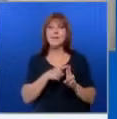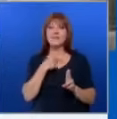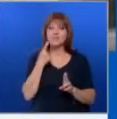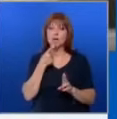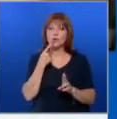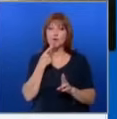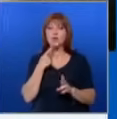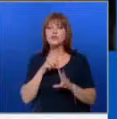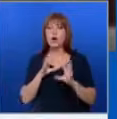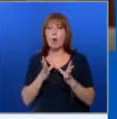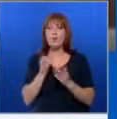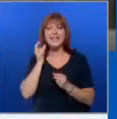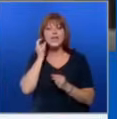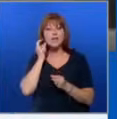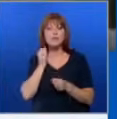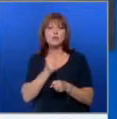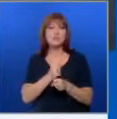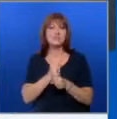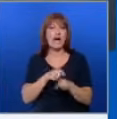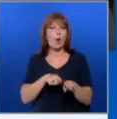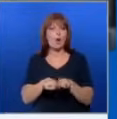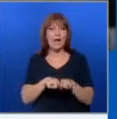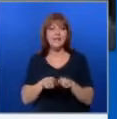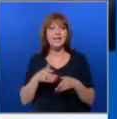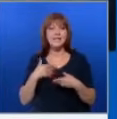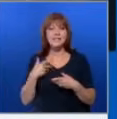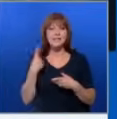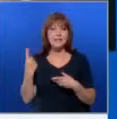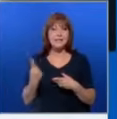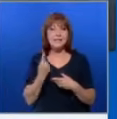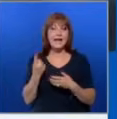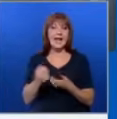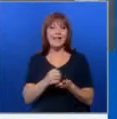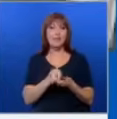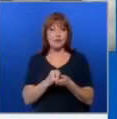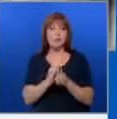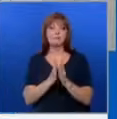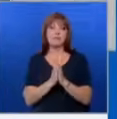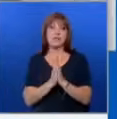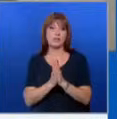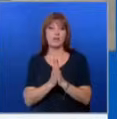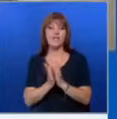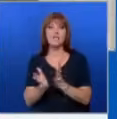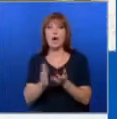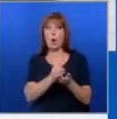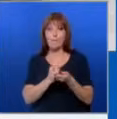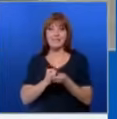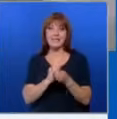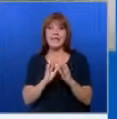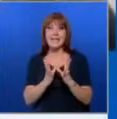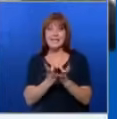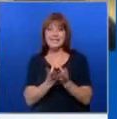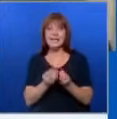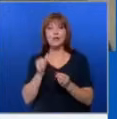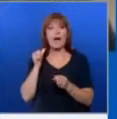името на колегите от ДПС, които по думите му искат едно единение, затова и Пеевски призова за обединение заедно с